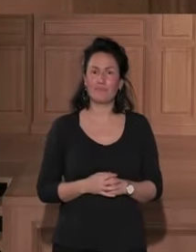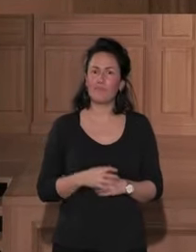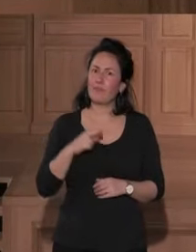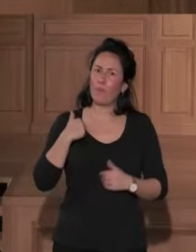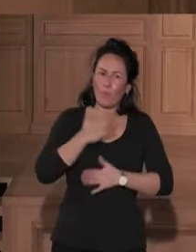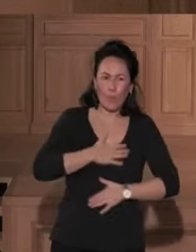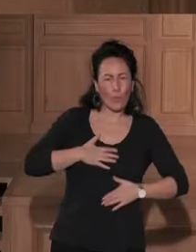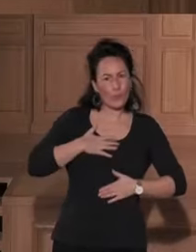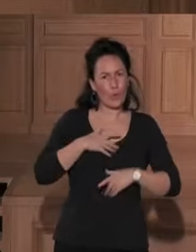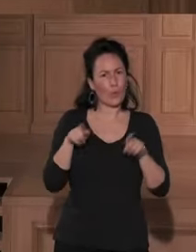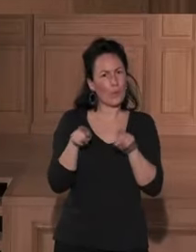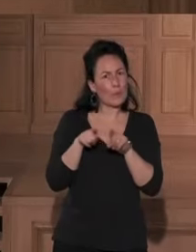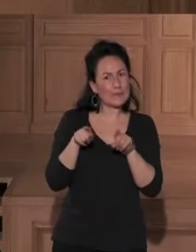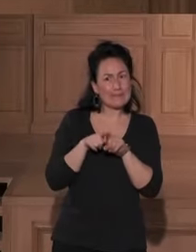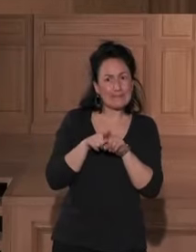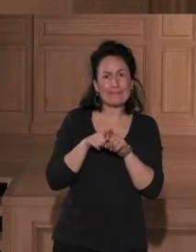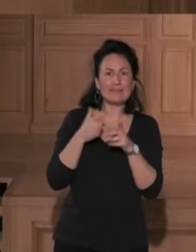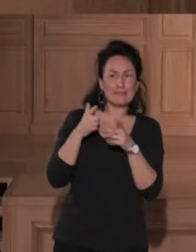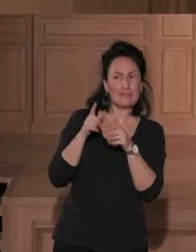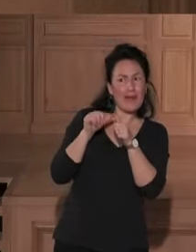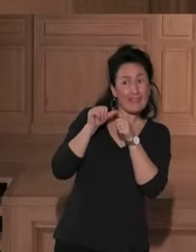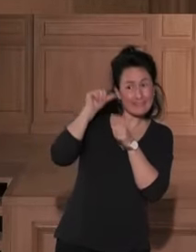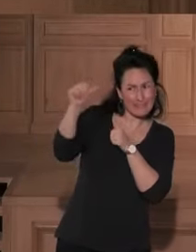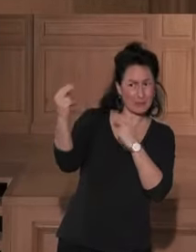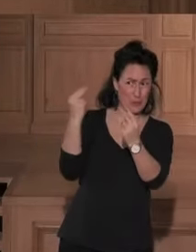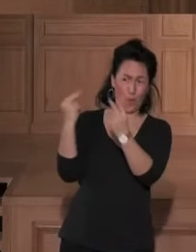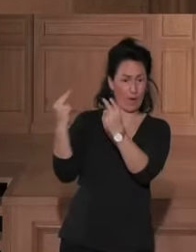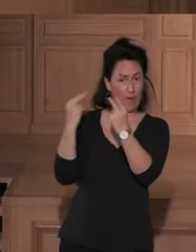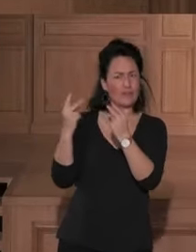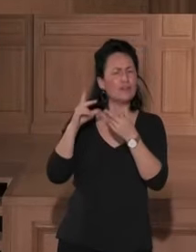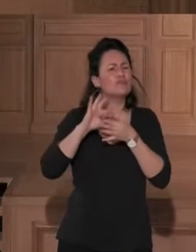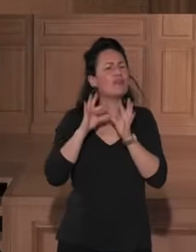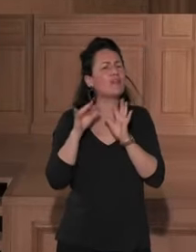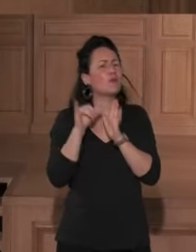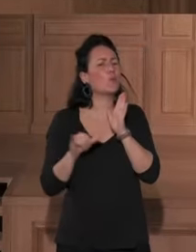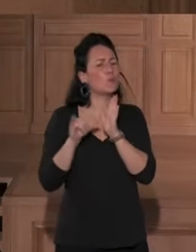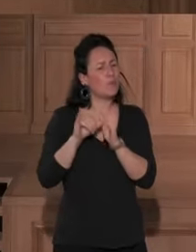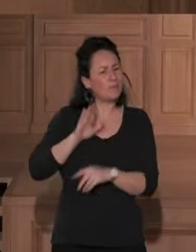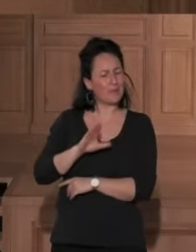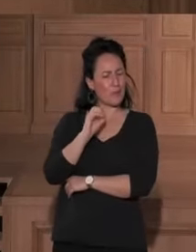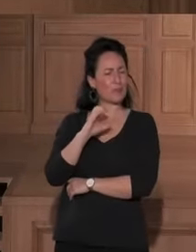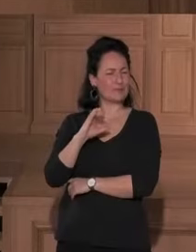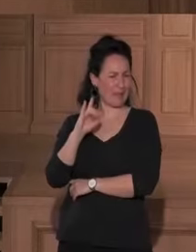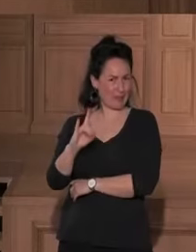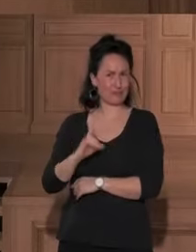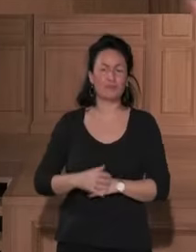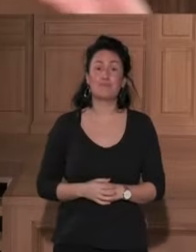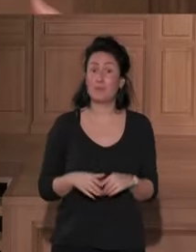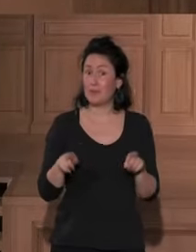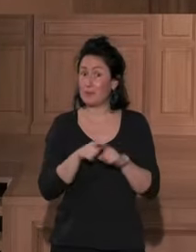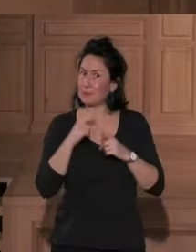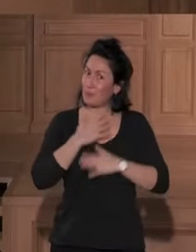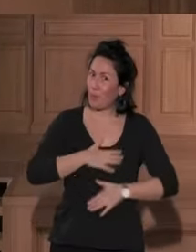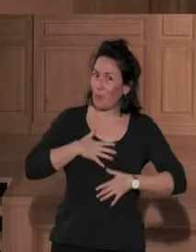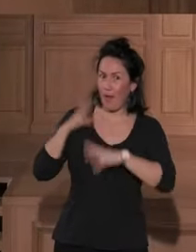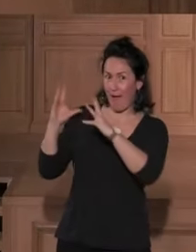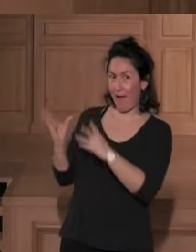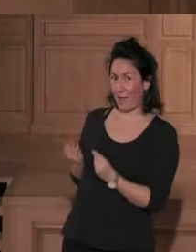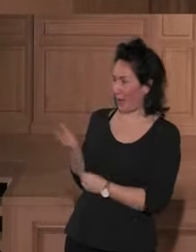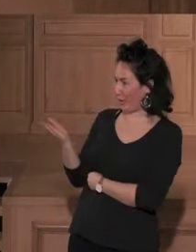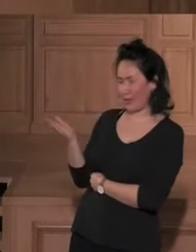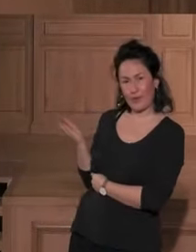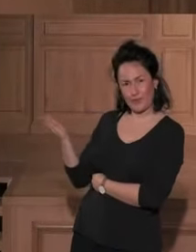heureux d'accueillir tous ceux qui sont derrière leur écran parce qu'ils sont sur la chaîne YouTube de l'OCH. Et je suis heureux d'accueillir